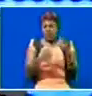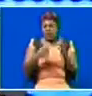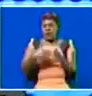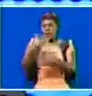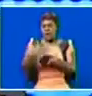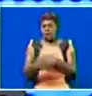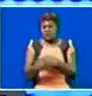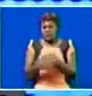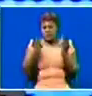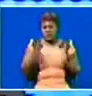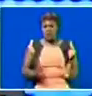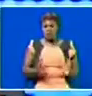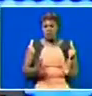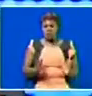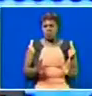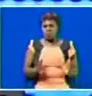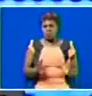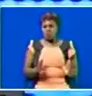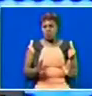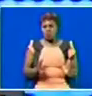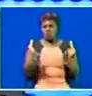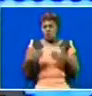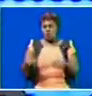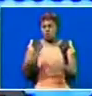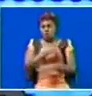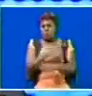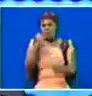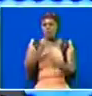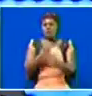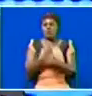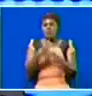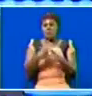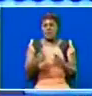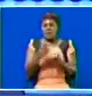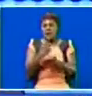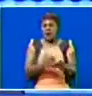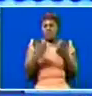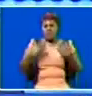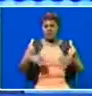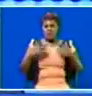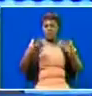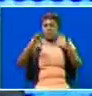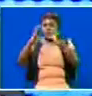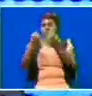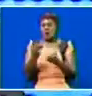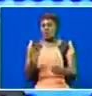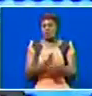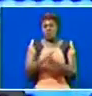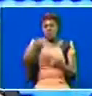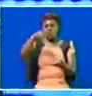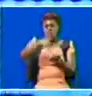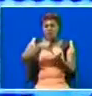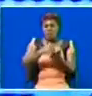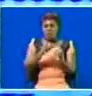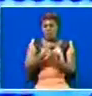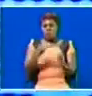baada ya mtu kupoteza uwezo wa kufanya kazi. Lakini zaidi ya nusu ya wakazi wote ulimwenguni hawajajiunga na